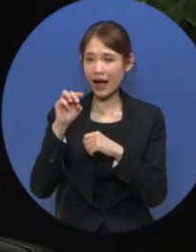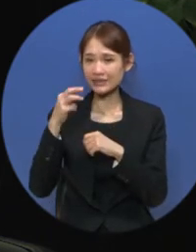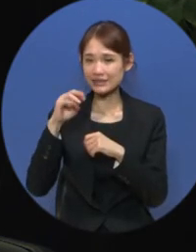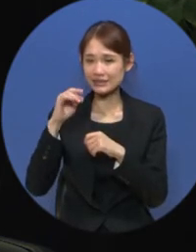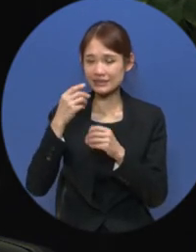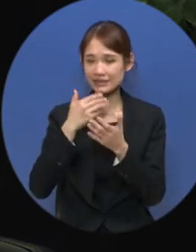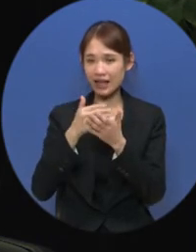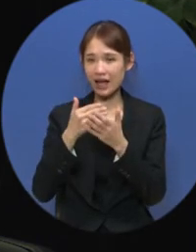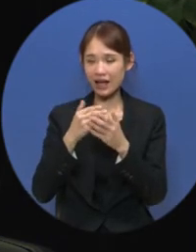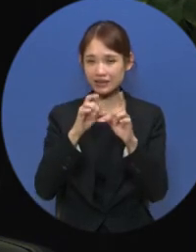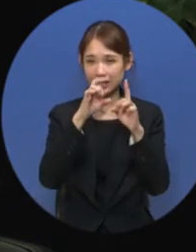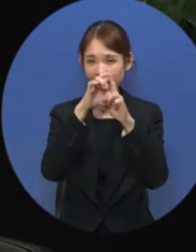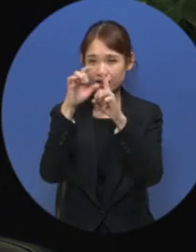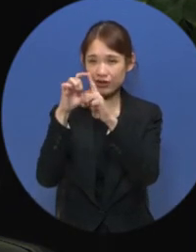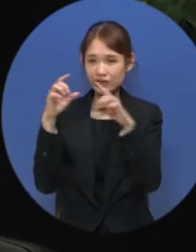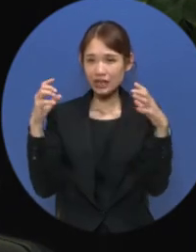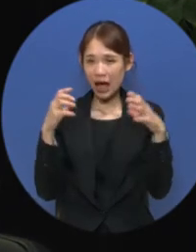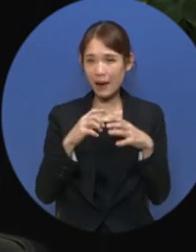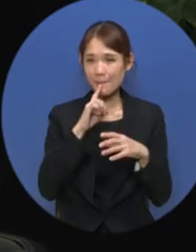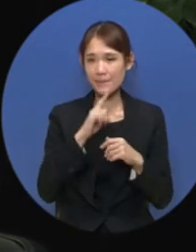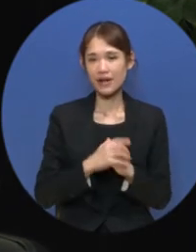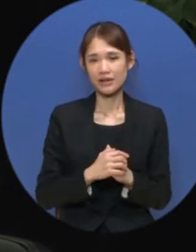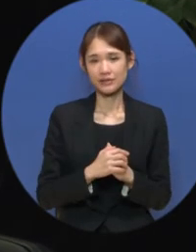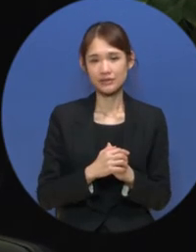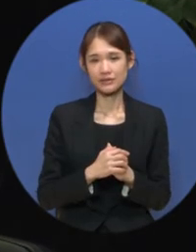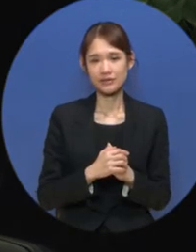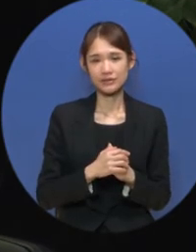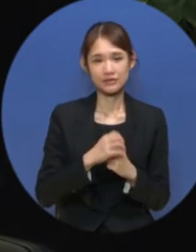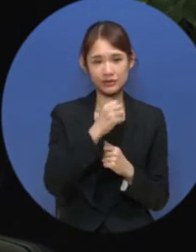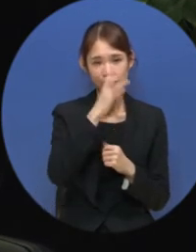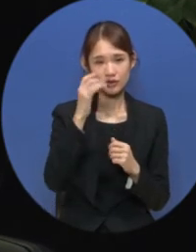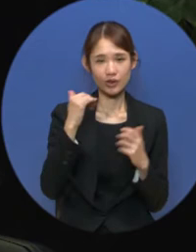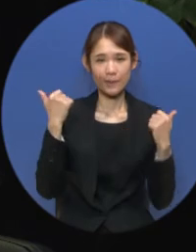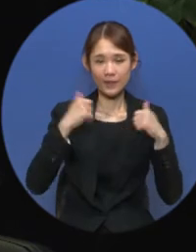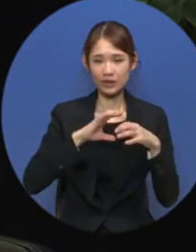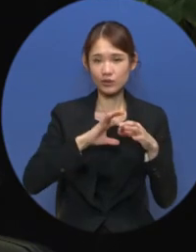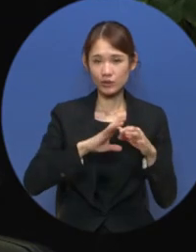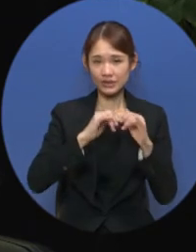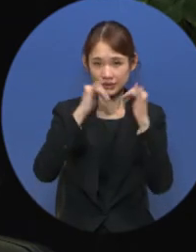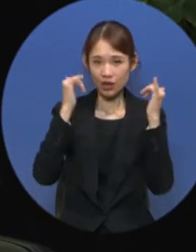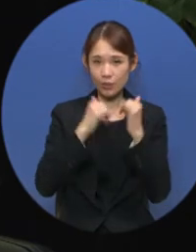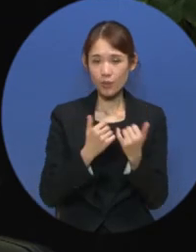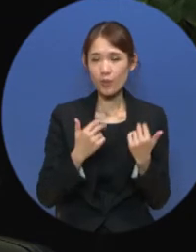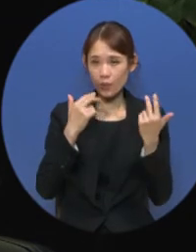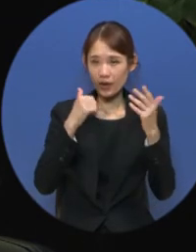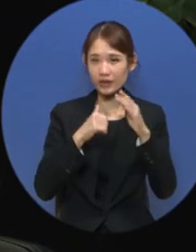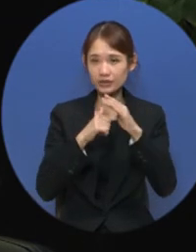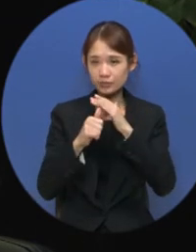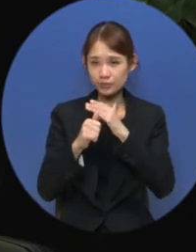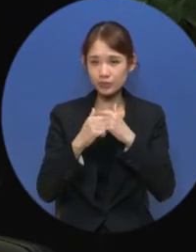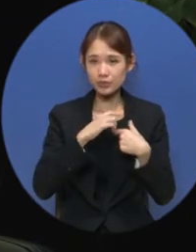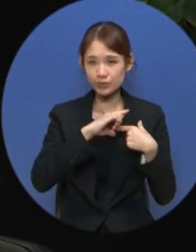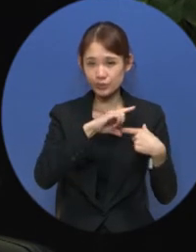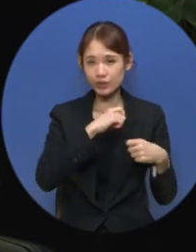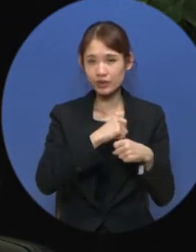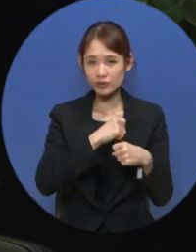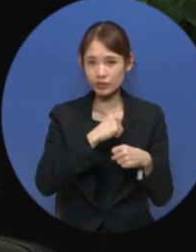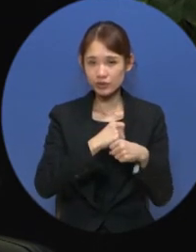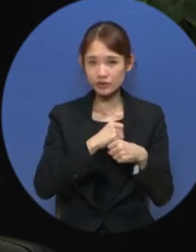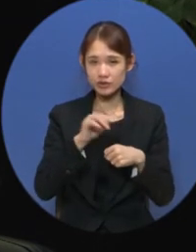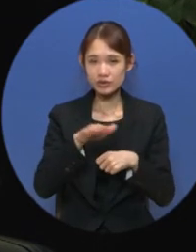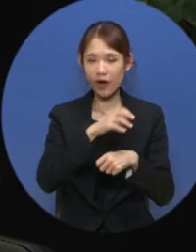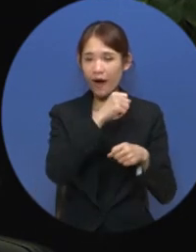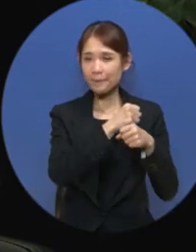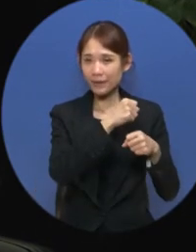그 단어의 합성어고요. 네. 삼성물산 패션 부문에서 이제 그 사회공헌의 그 대표